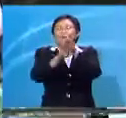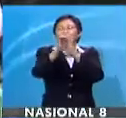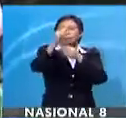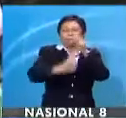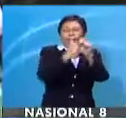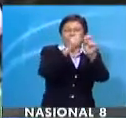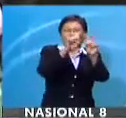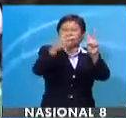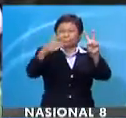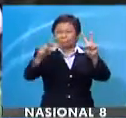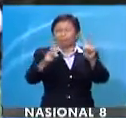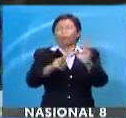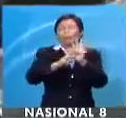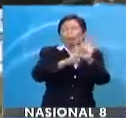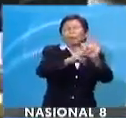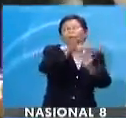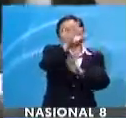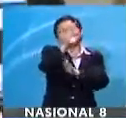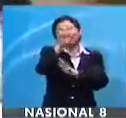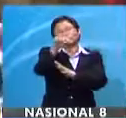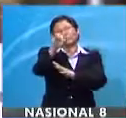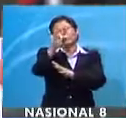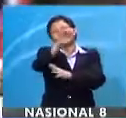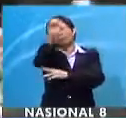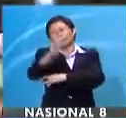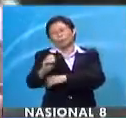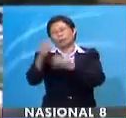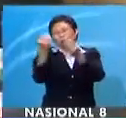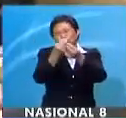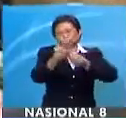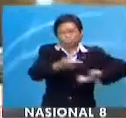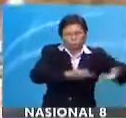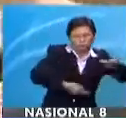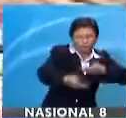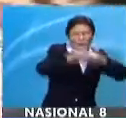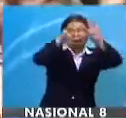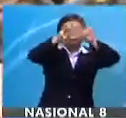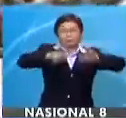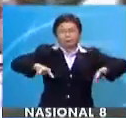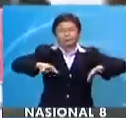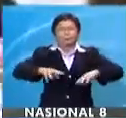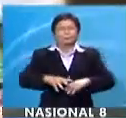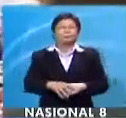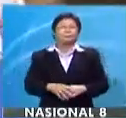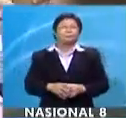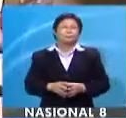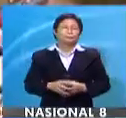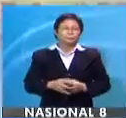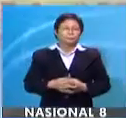pada 2013, mewakili 9.8% jumlah dagangan ASEAN.